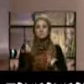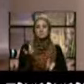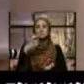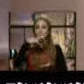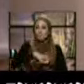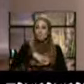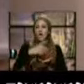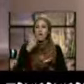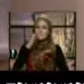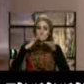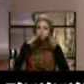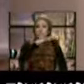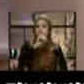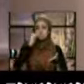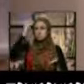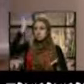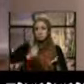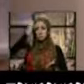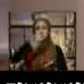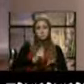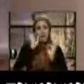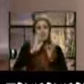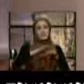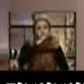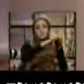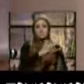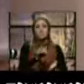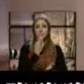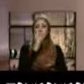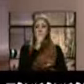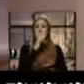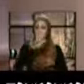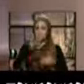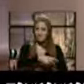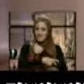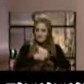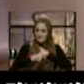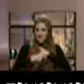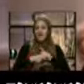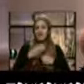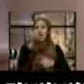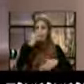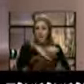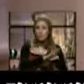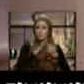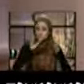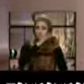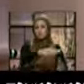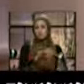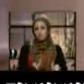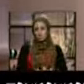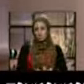العصيان في أيديهما إلى أن وصل كل واحد إلى بيته. كانوا معك الشهر لأن خرق العوائد، فخرق الله له